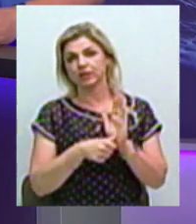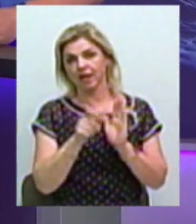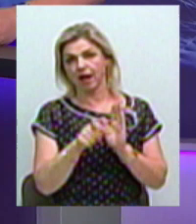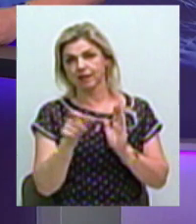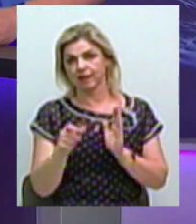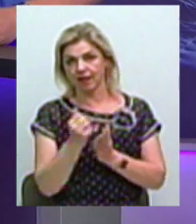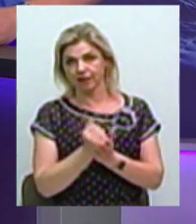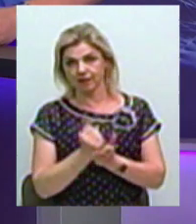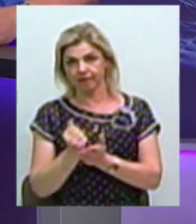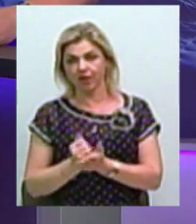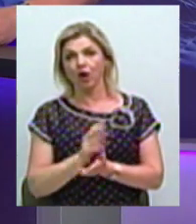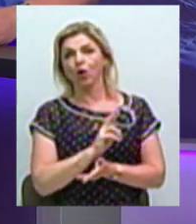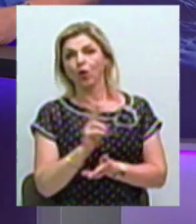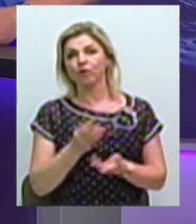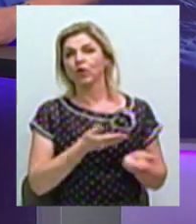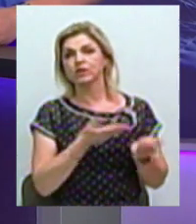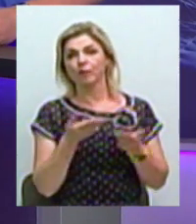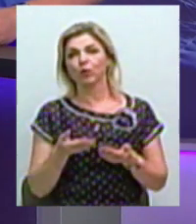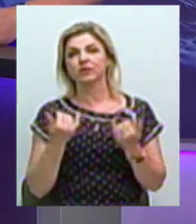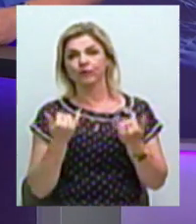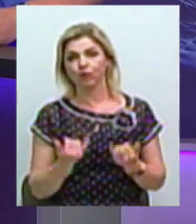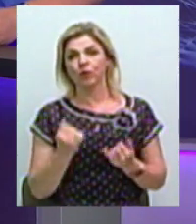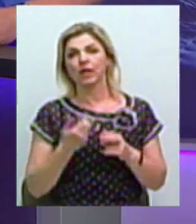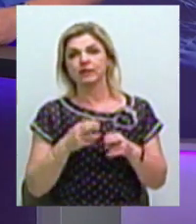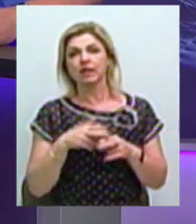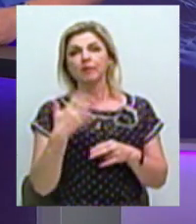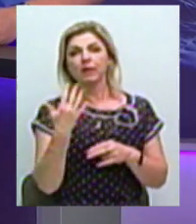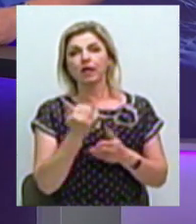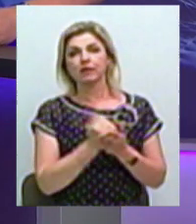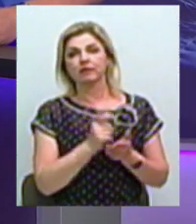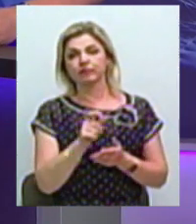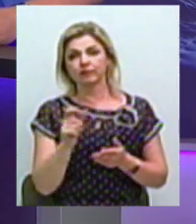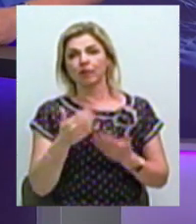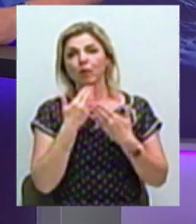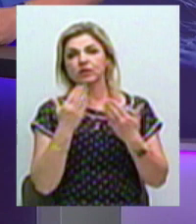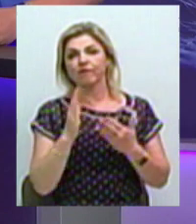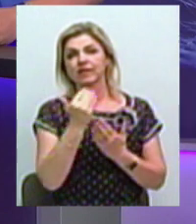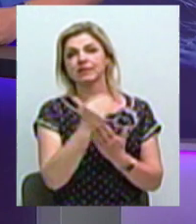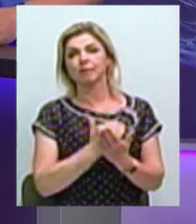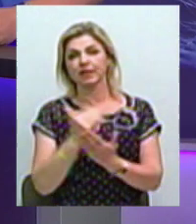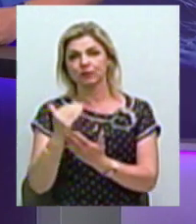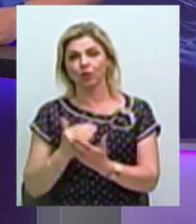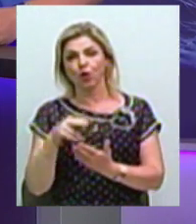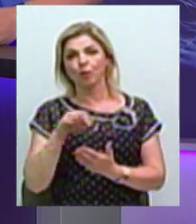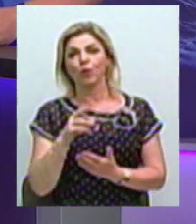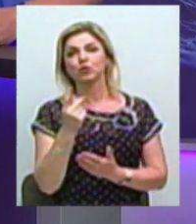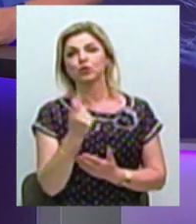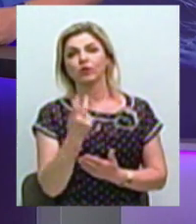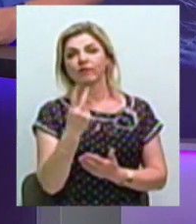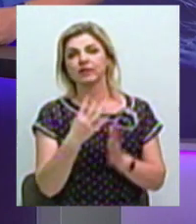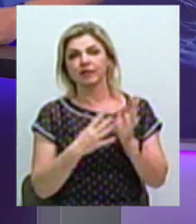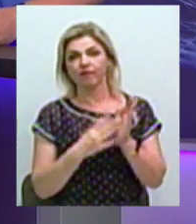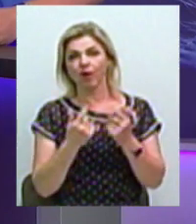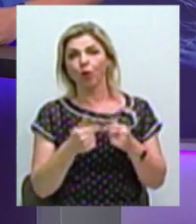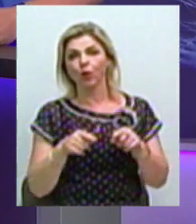кандидатів. Тож, кого ми запрошували сьогодні, а сьогодні це 5 кандидатів, останні в списку по 129-му виборчому